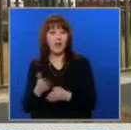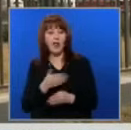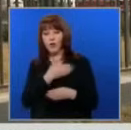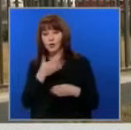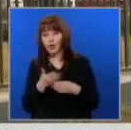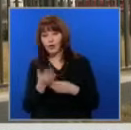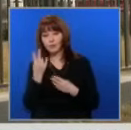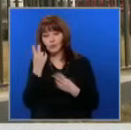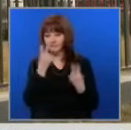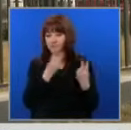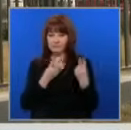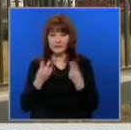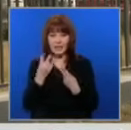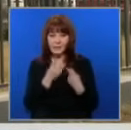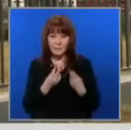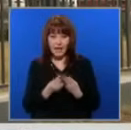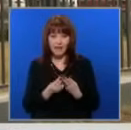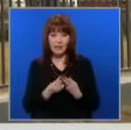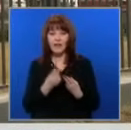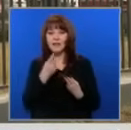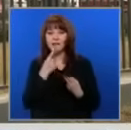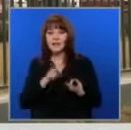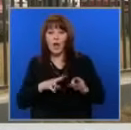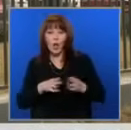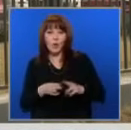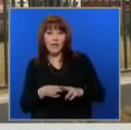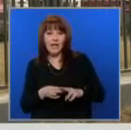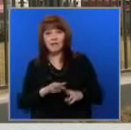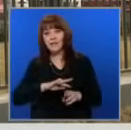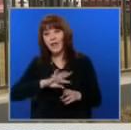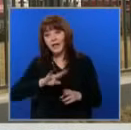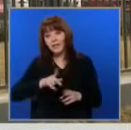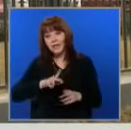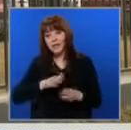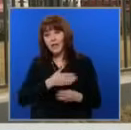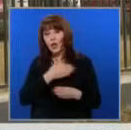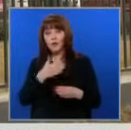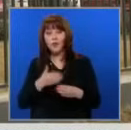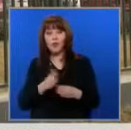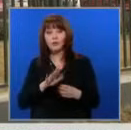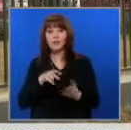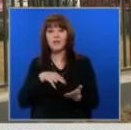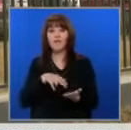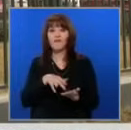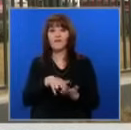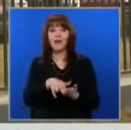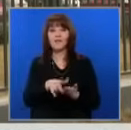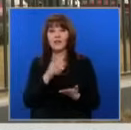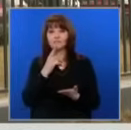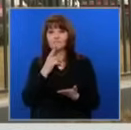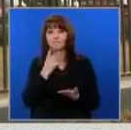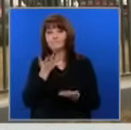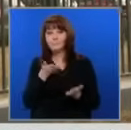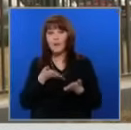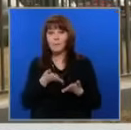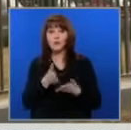или споразумение за ротиране, или докато се върви в посока на избори. За страната